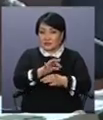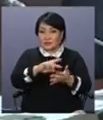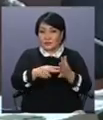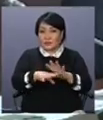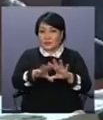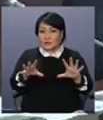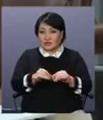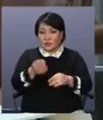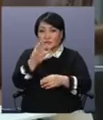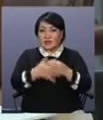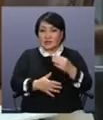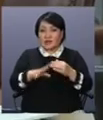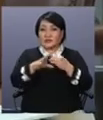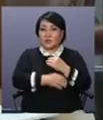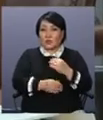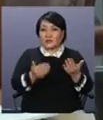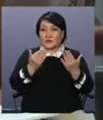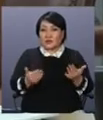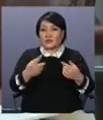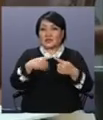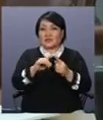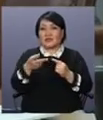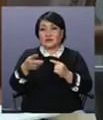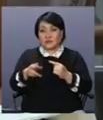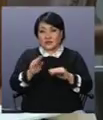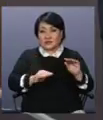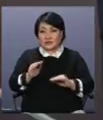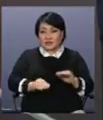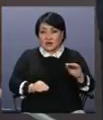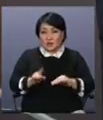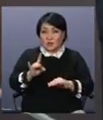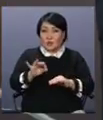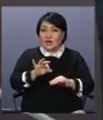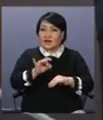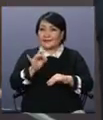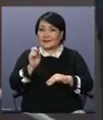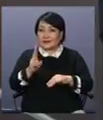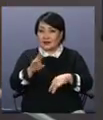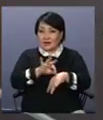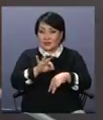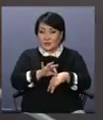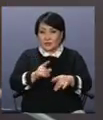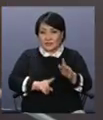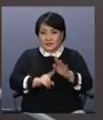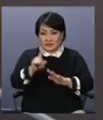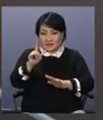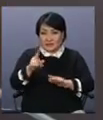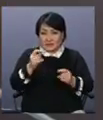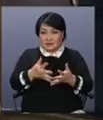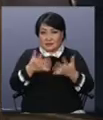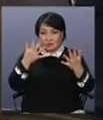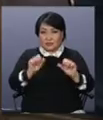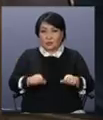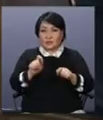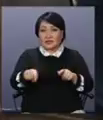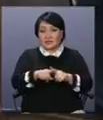медициналық орталық соңғы заманауи технологиялармен жабдықталып, онкологиялық ауруларды бастапқы кезеңінде анықтауға мүмкіндік береді. Айта кету керек,